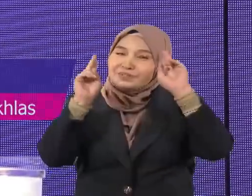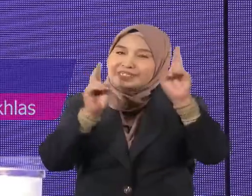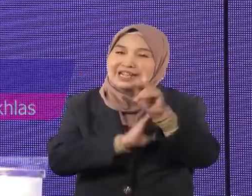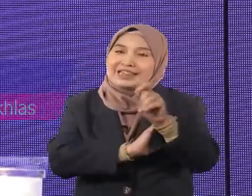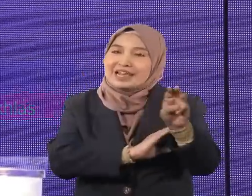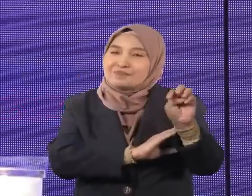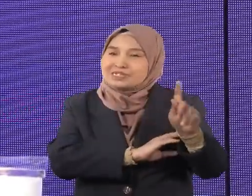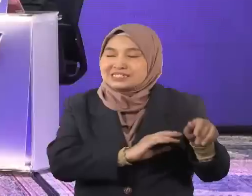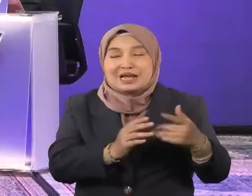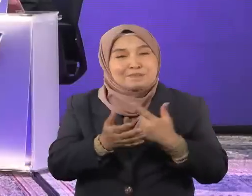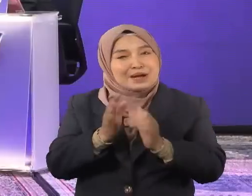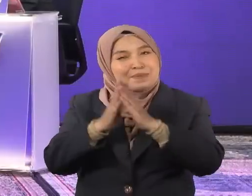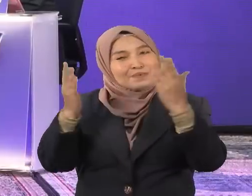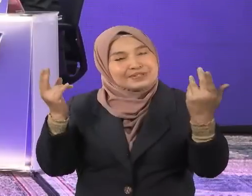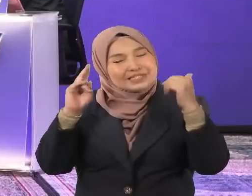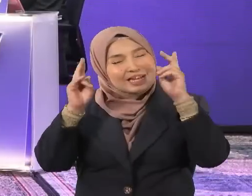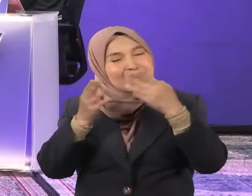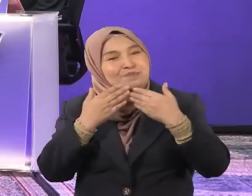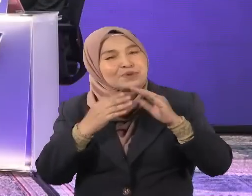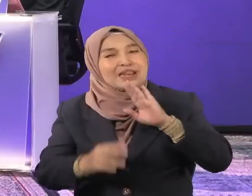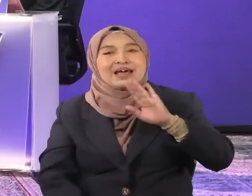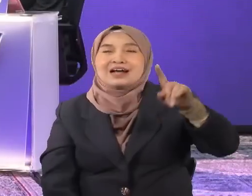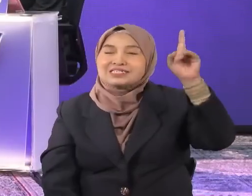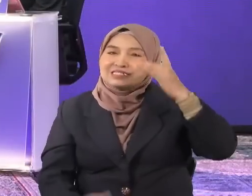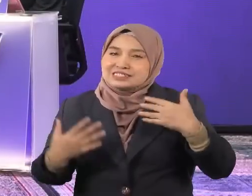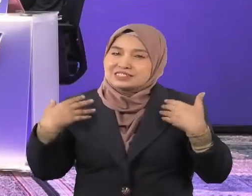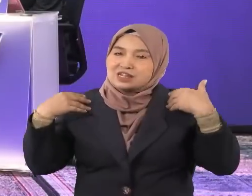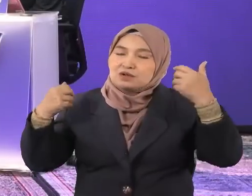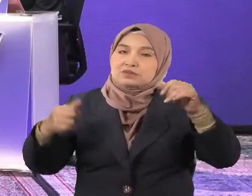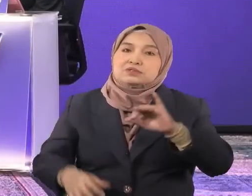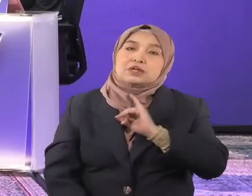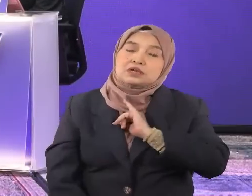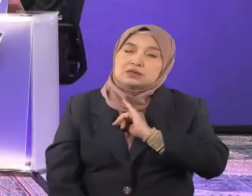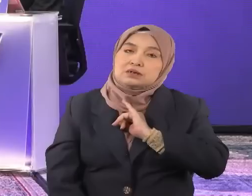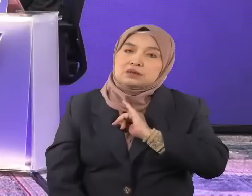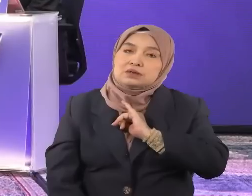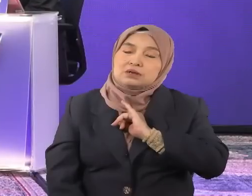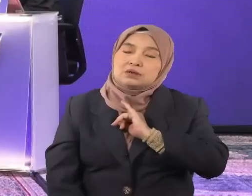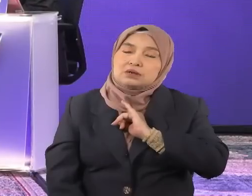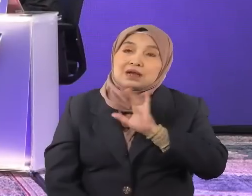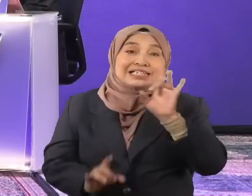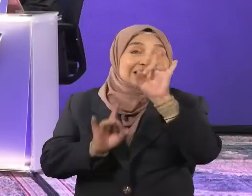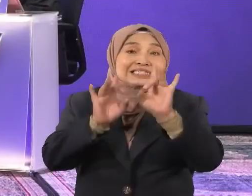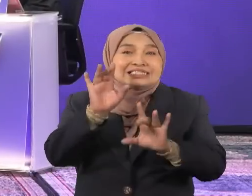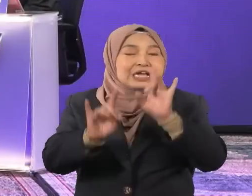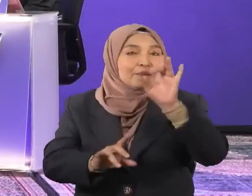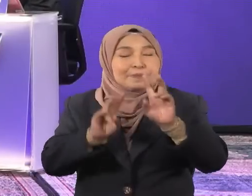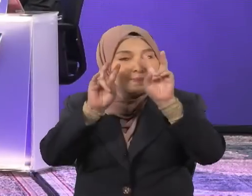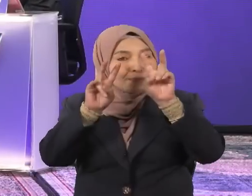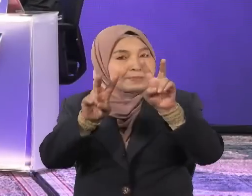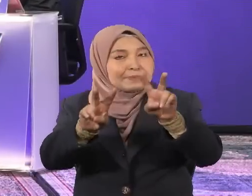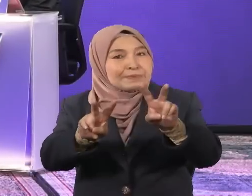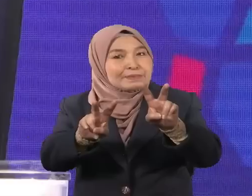Abdul Rahman. Apa khabar Ustaz? Alhamdulillah Fadhil Ustaz Fas, sihat ya? Alhamdulillah. Saya Ustaz Fas sangat teruja melihat